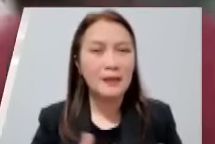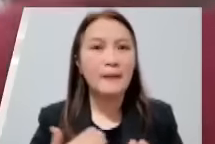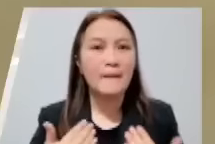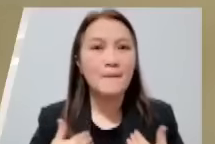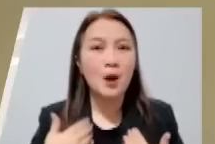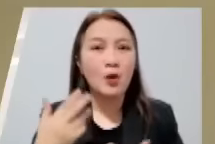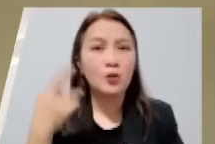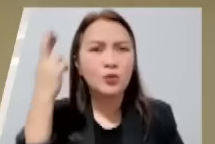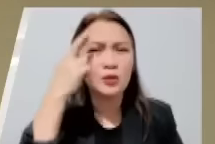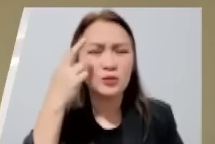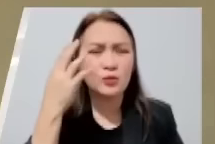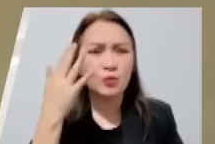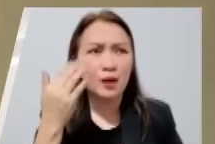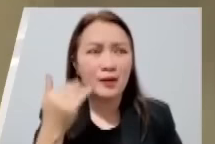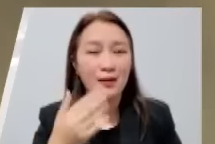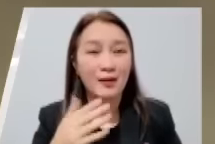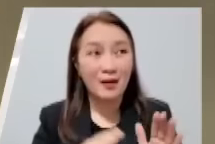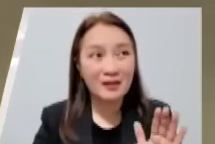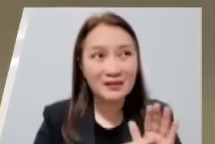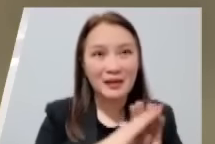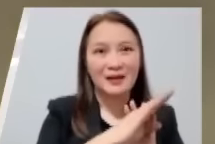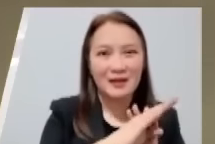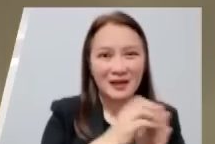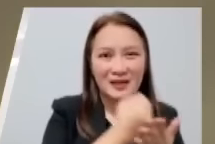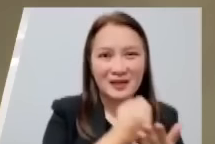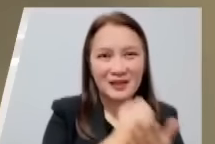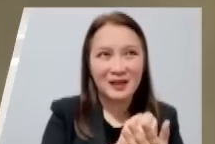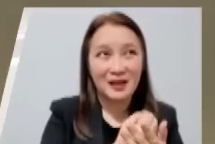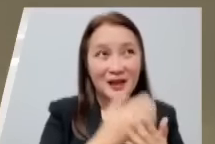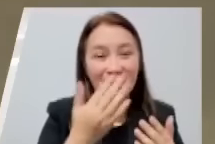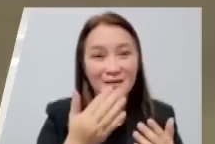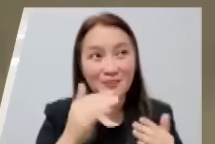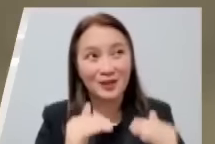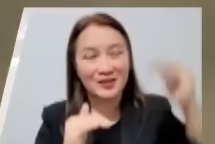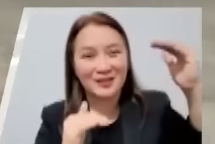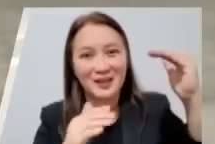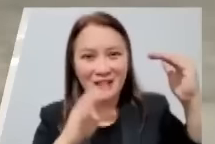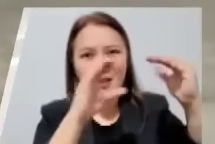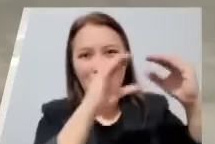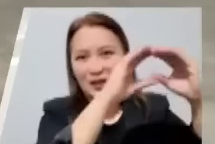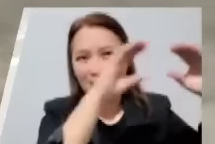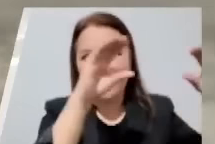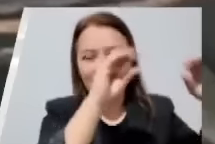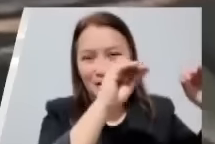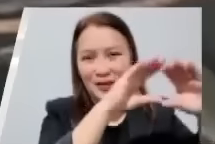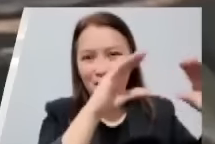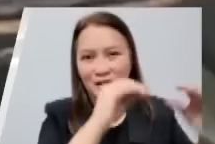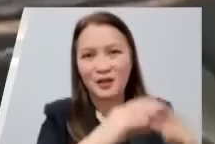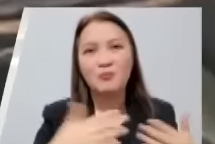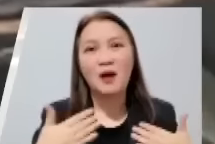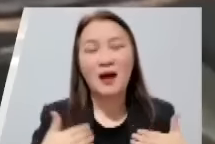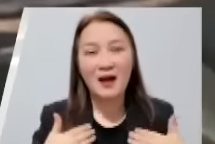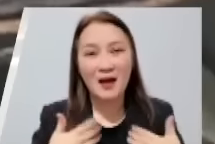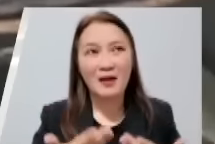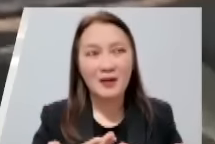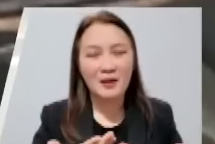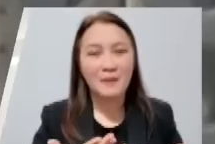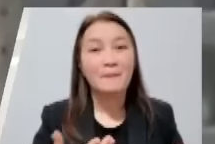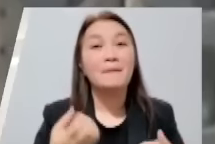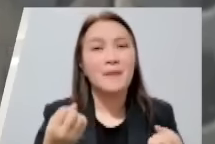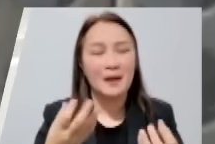ng kita naman nasa pinakatuktok, nababawi on an average yung napakababang kita naman ng mayorya. Tanggap naman ng NEDA na